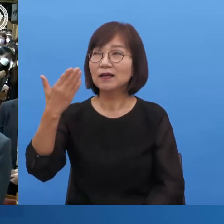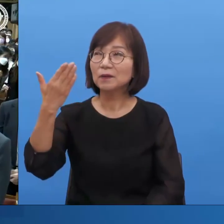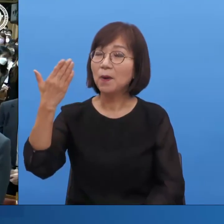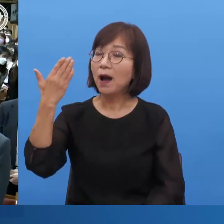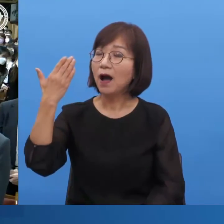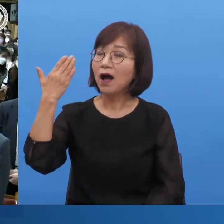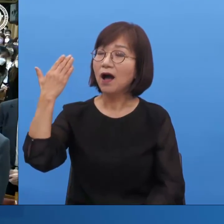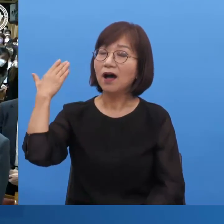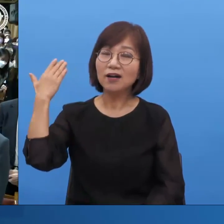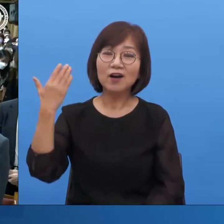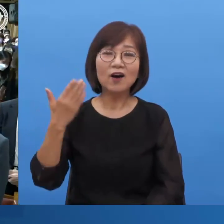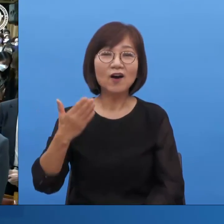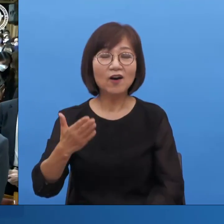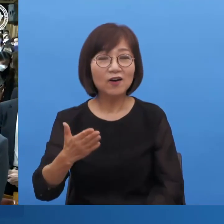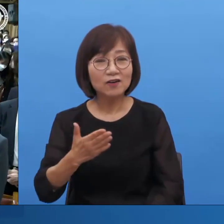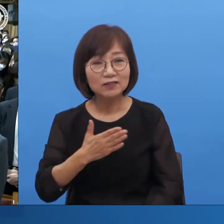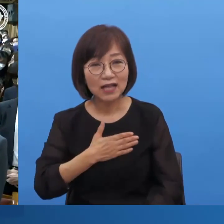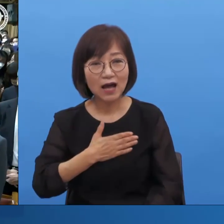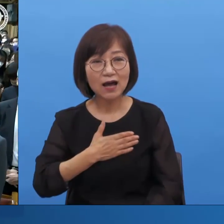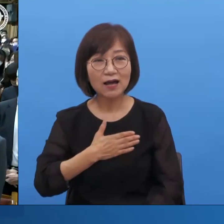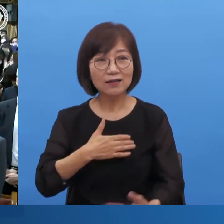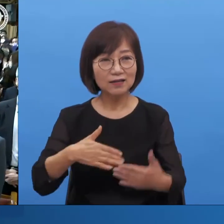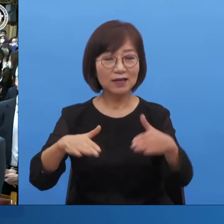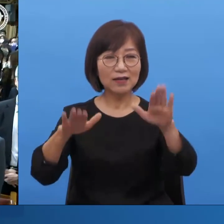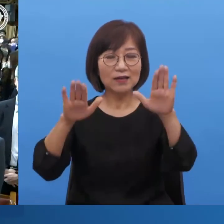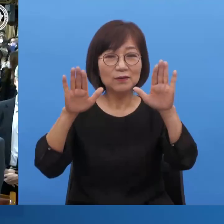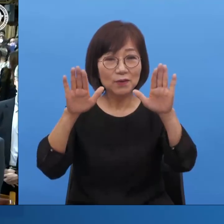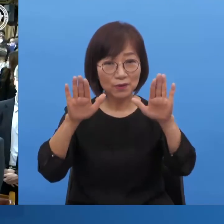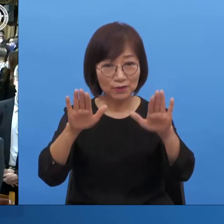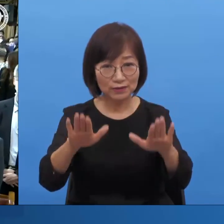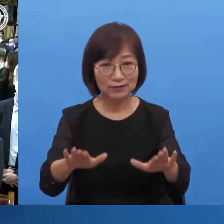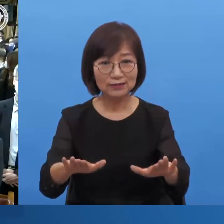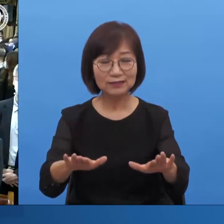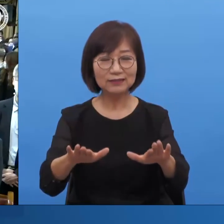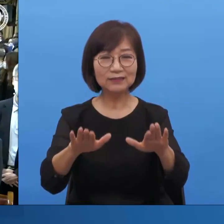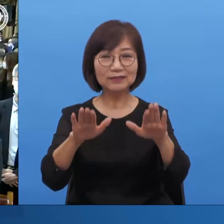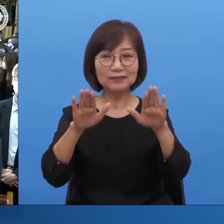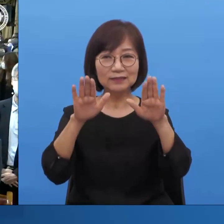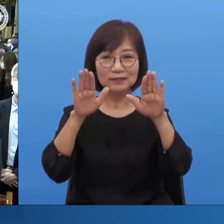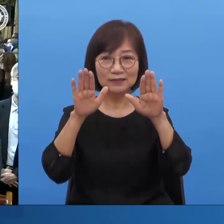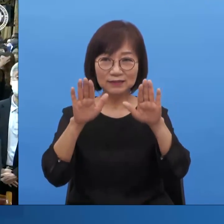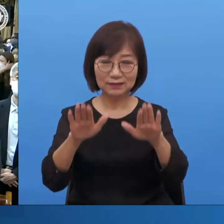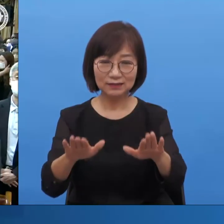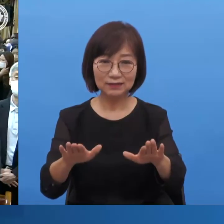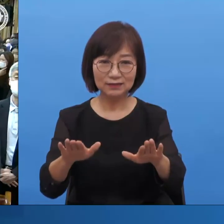나의 과거 나의 오늘